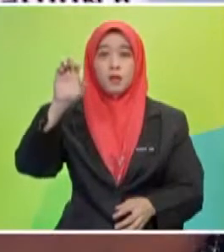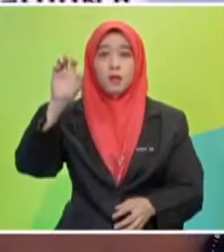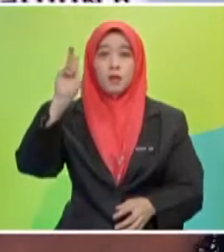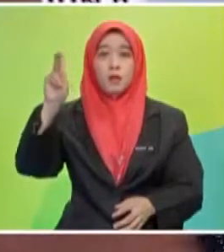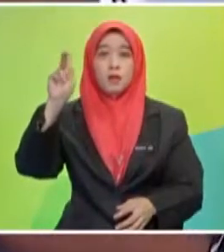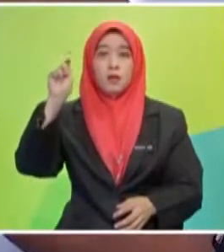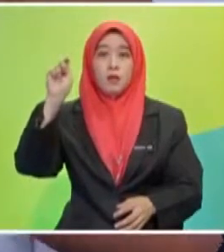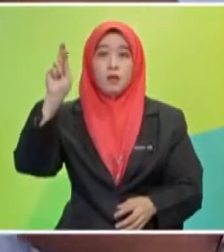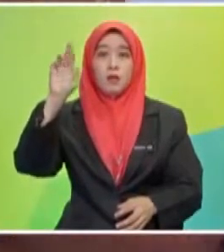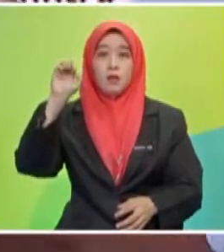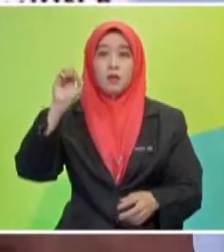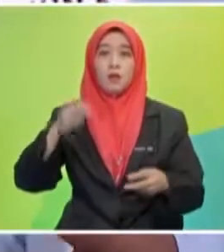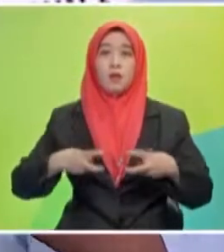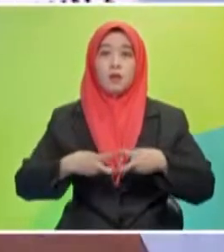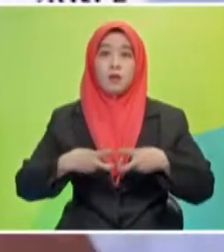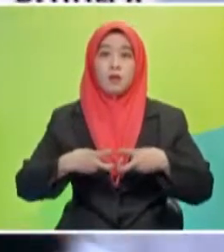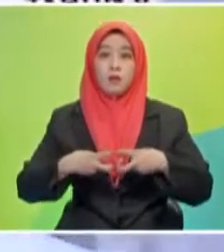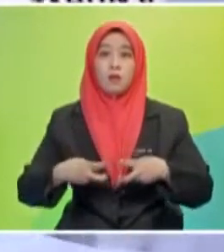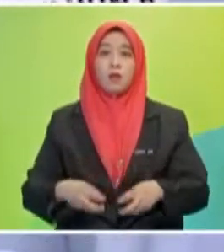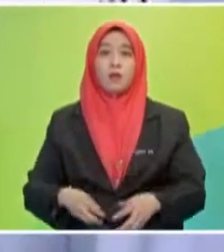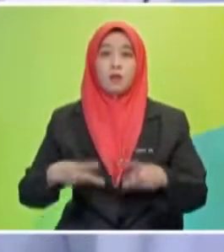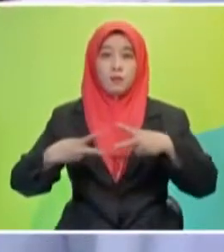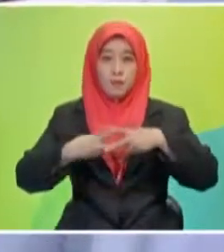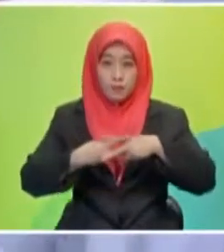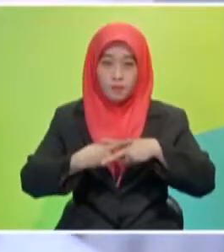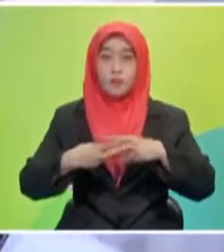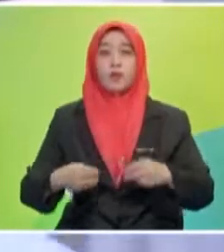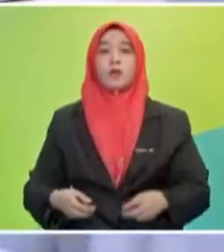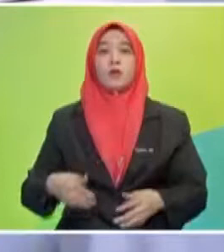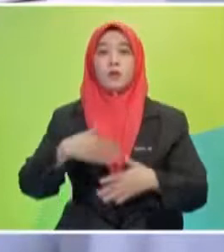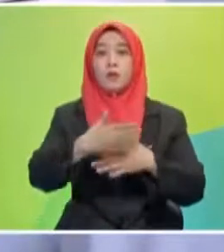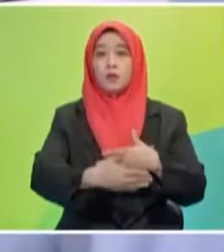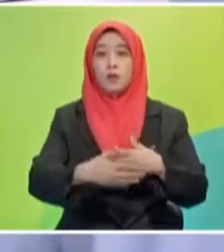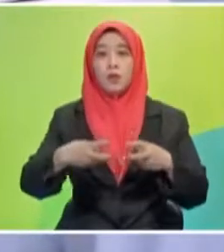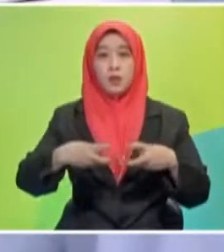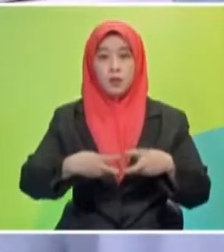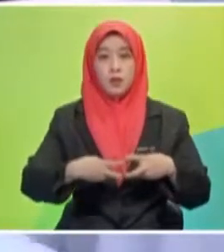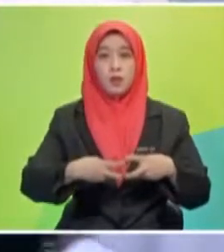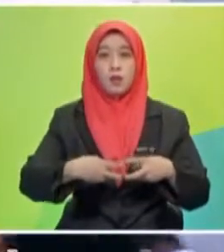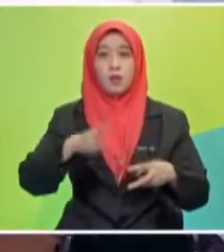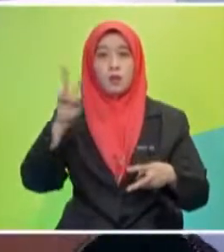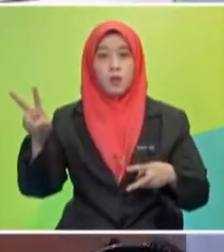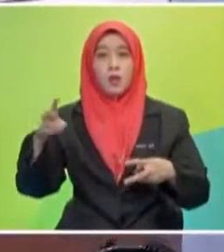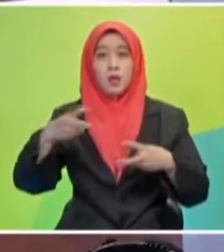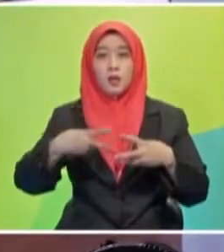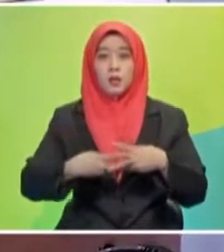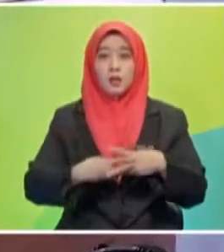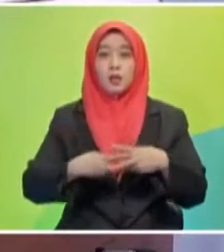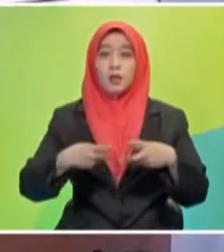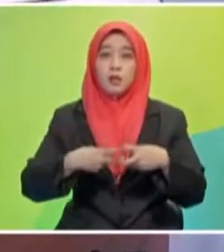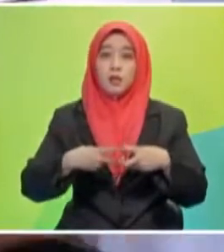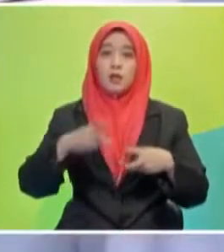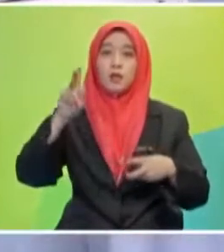secara automatik Tata udah hati yang depan nih elektrik yang kedua nih pilih tonik yang ketiga nih